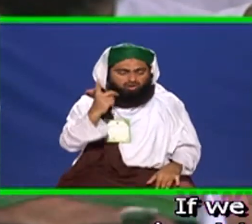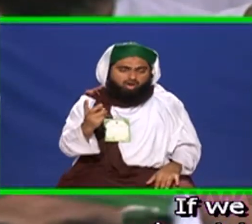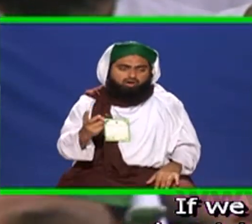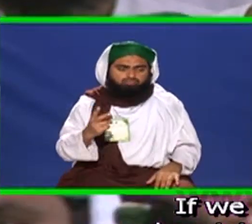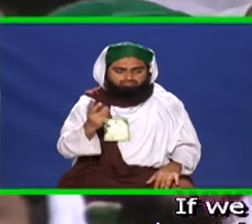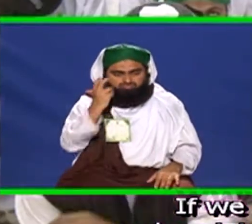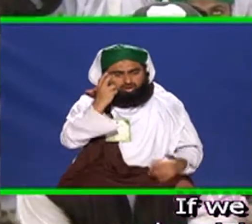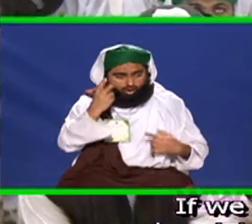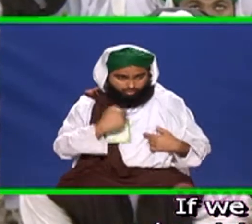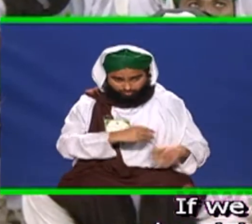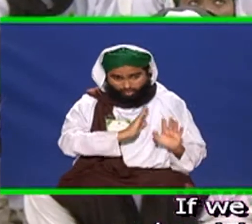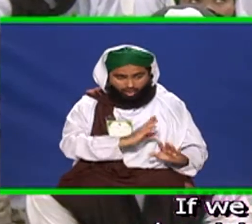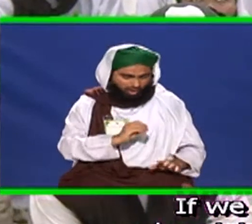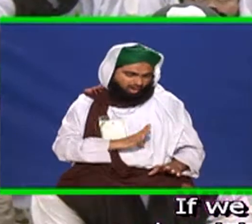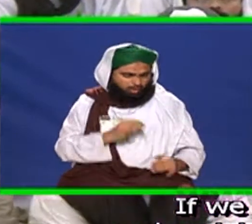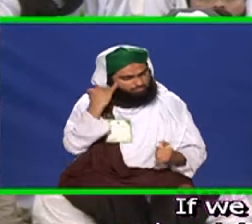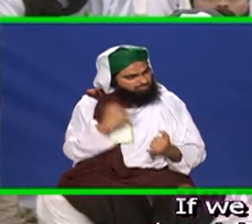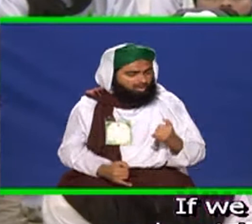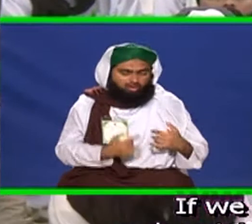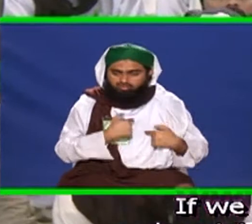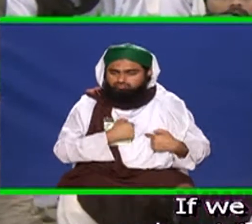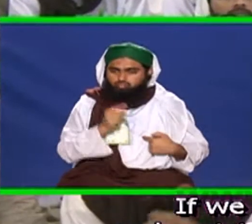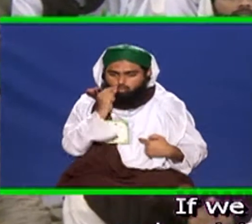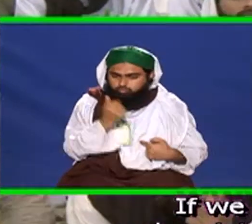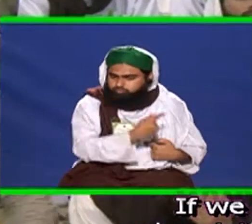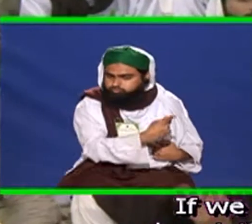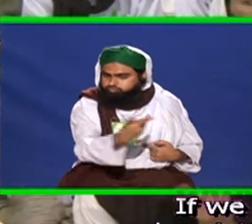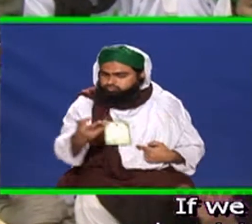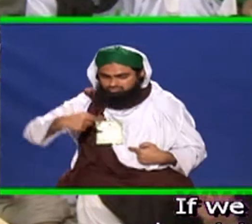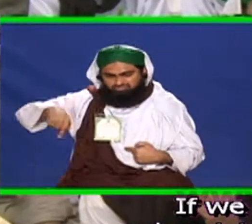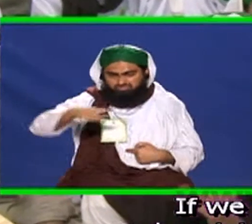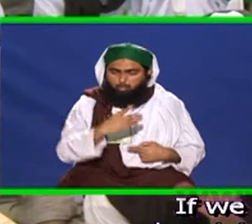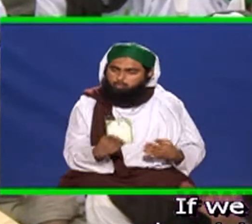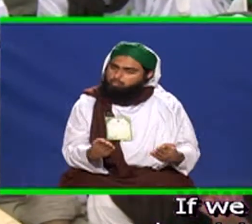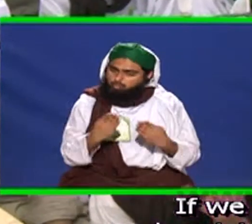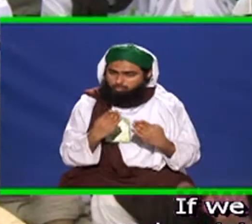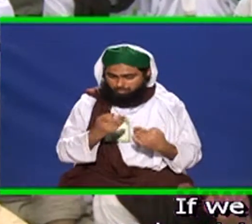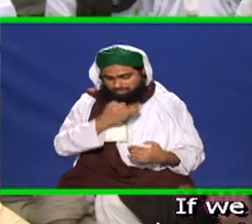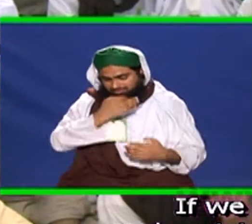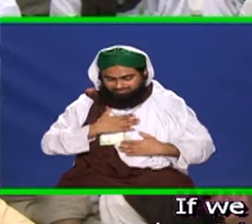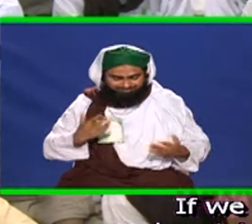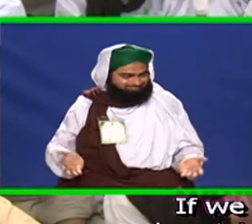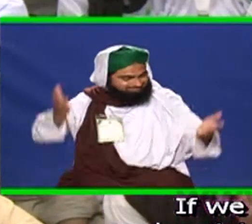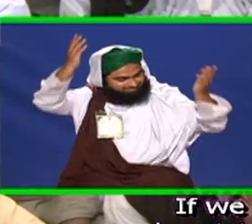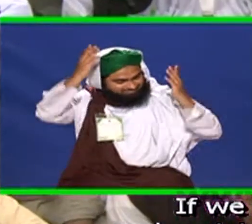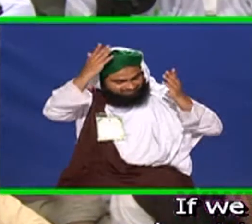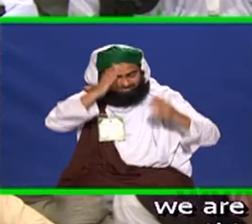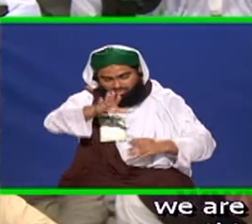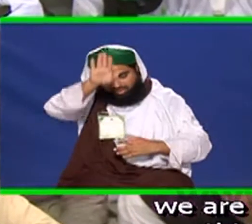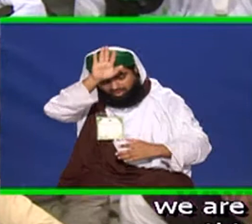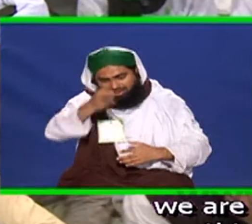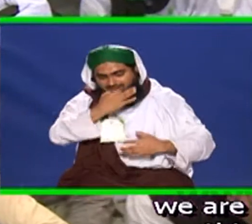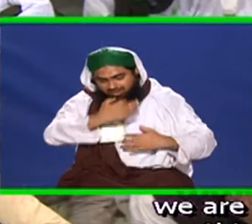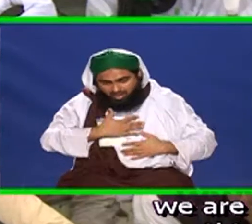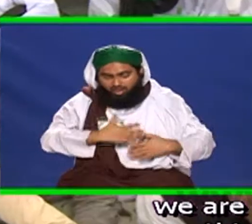के नजदीक हम बुरे हैं माज़अल्लाह, और इस मुआशरे में हमें बिल्कुल अपने कंधों पर उठा रखा है, सर